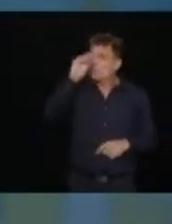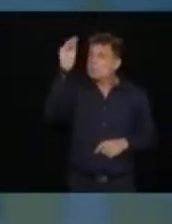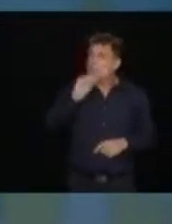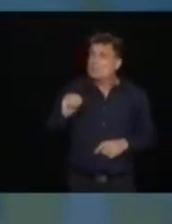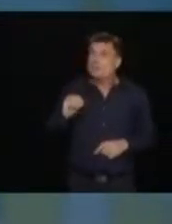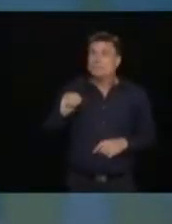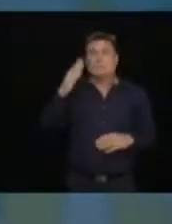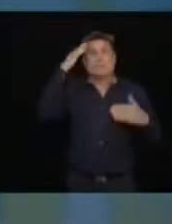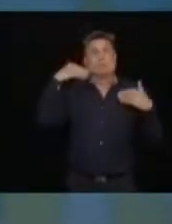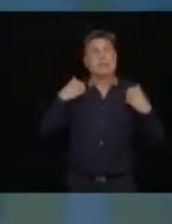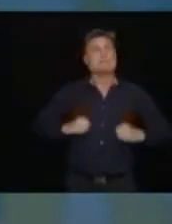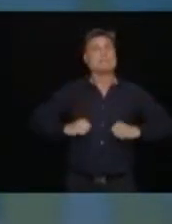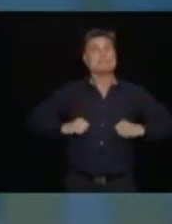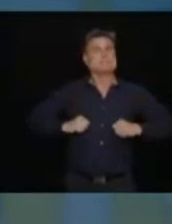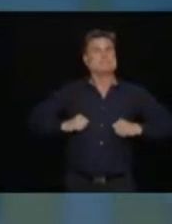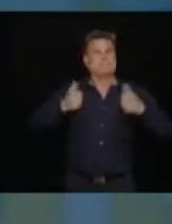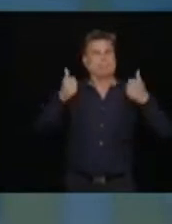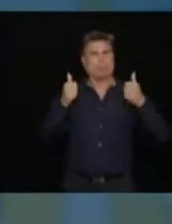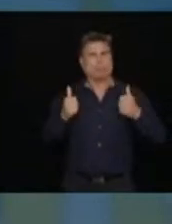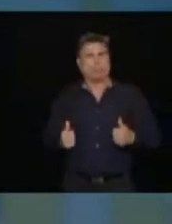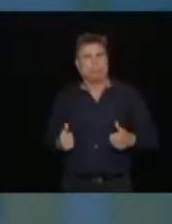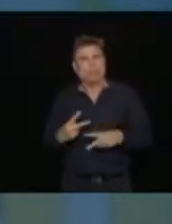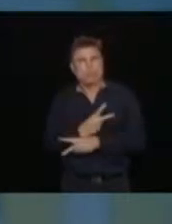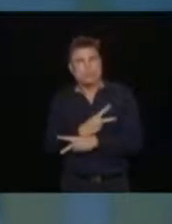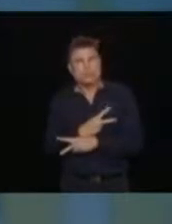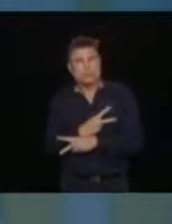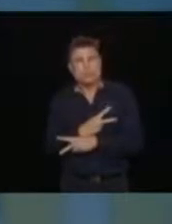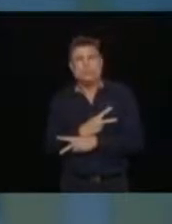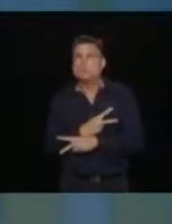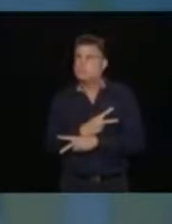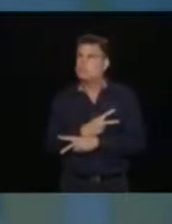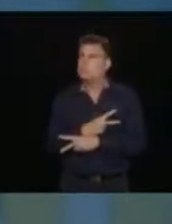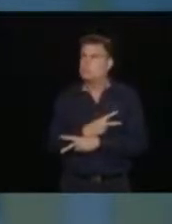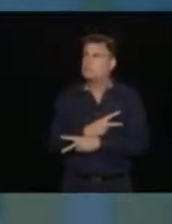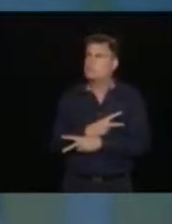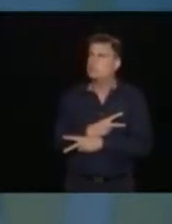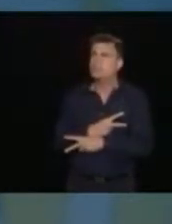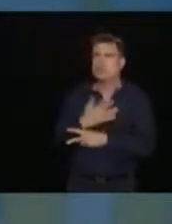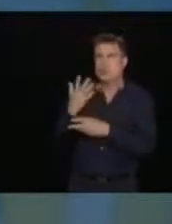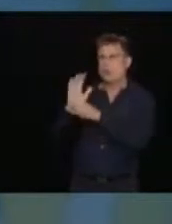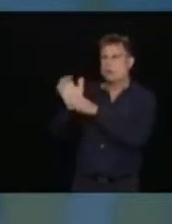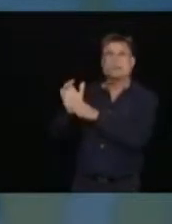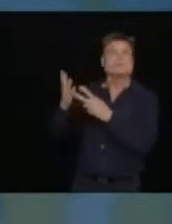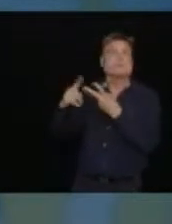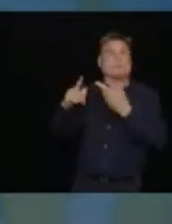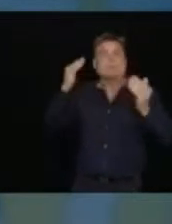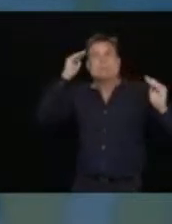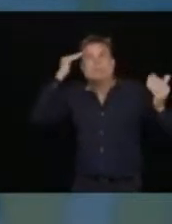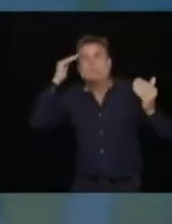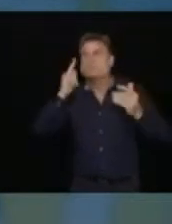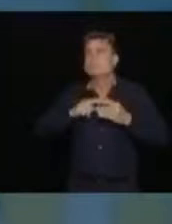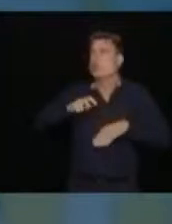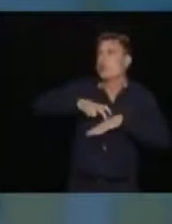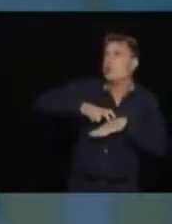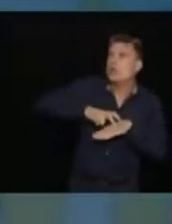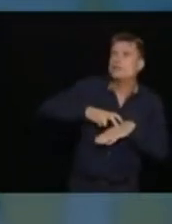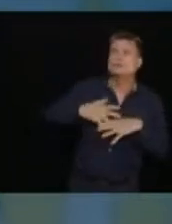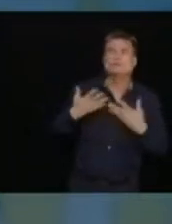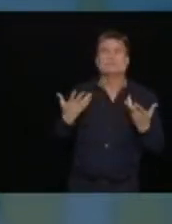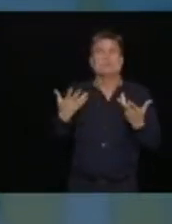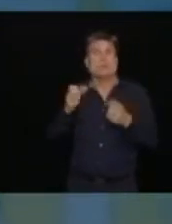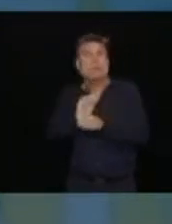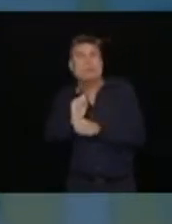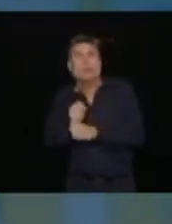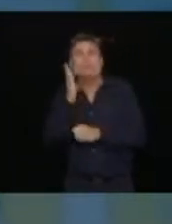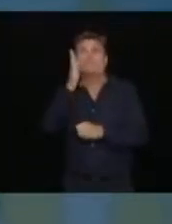了。那么还有呢，33%的人呢，觉得就是看医生更难了。15%的人呢，就